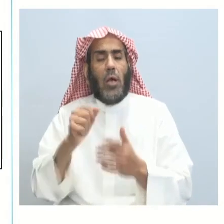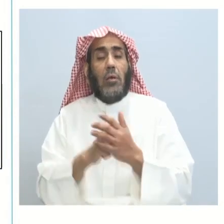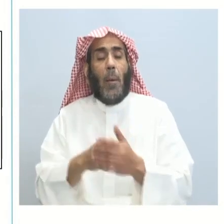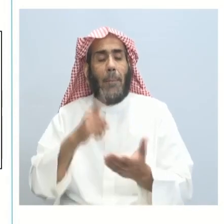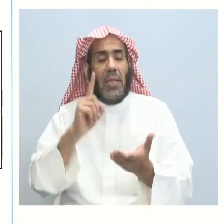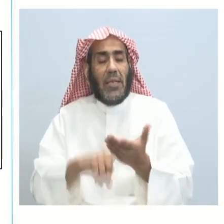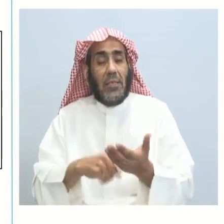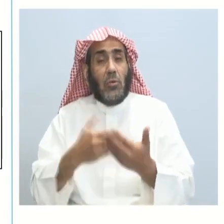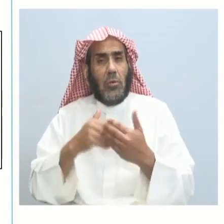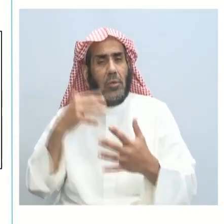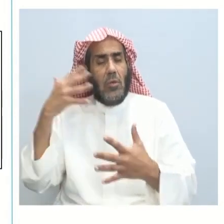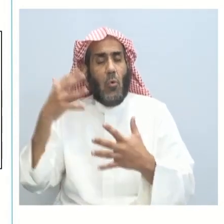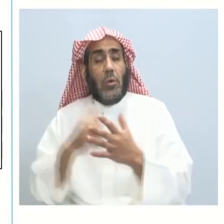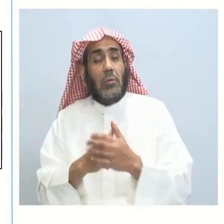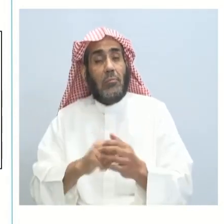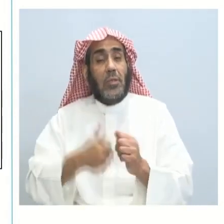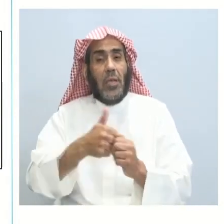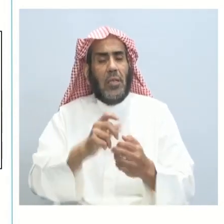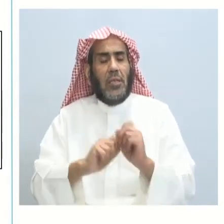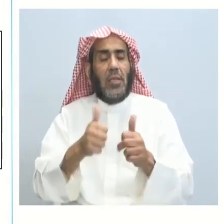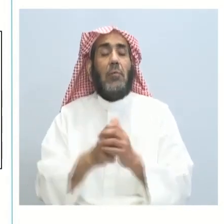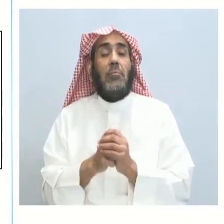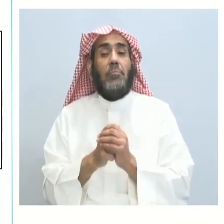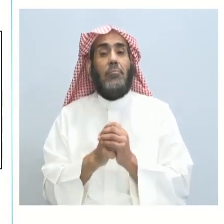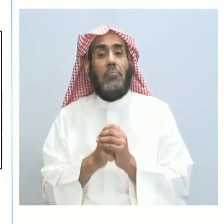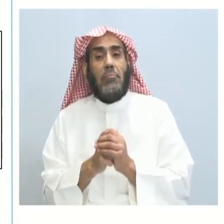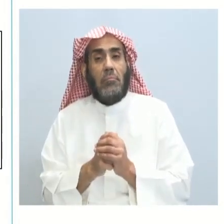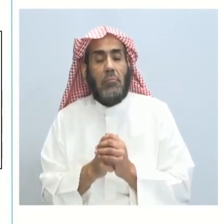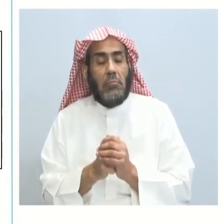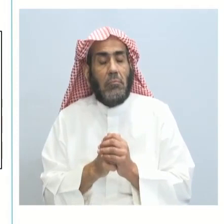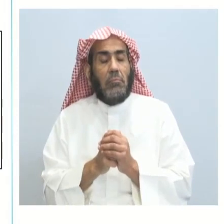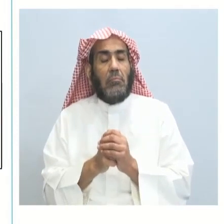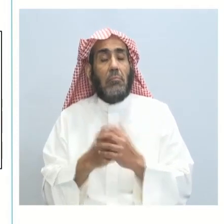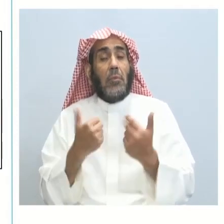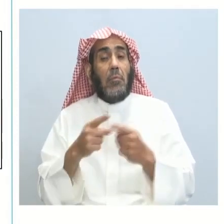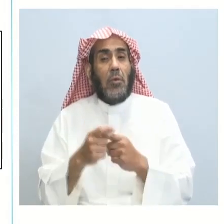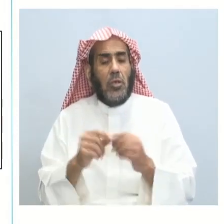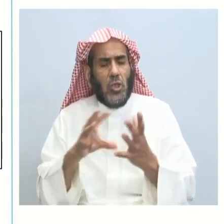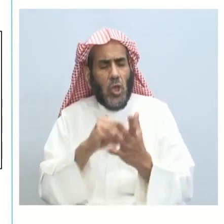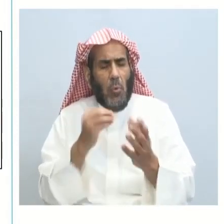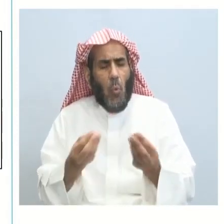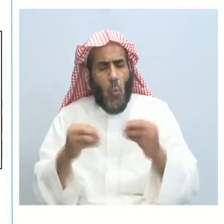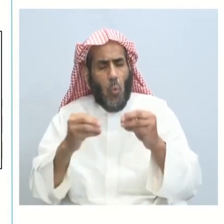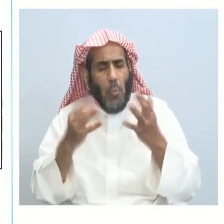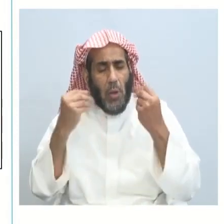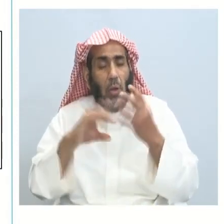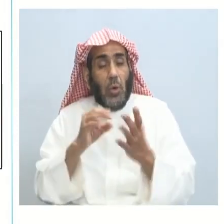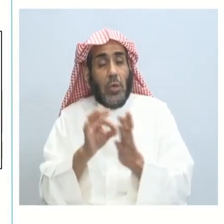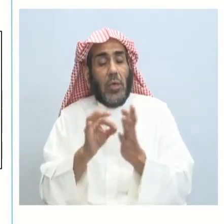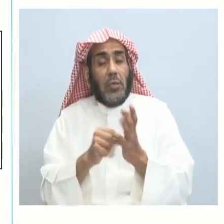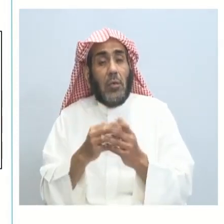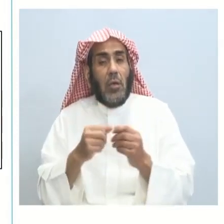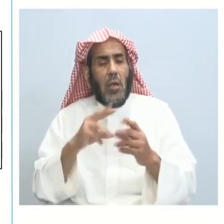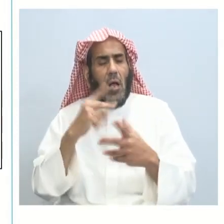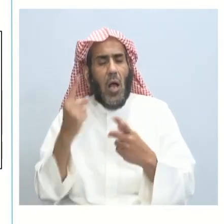بالتاكيد ستعطيك تصور تستطيع ان تنطلق منه يتطلب ذلك جمع مزيد من المعلومات حول نقاط مثل